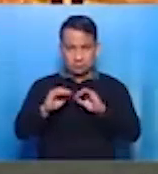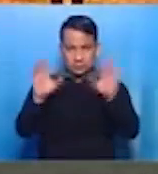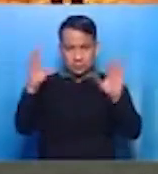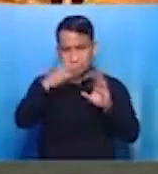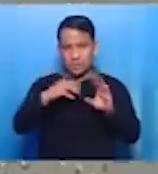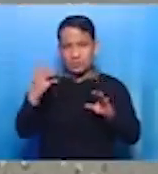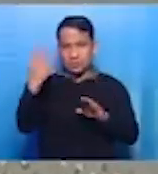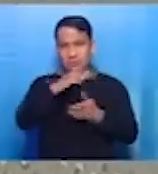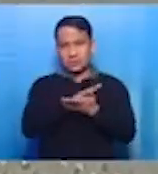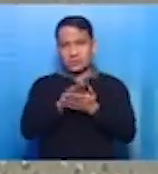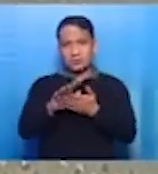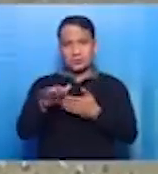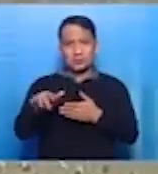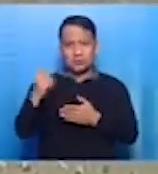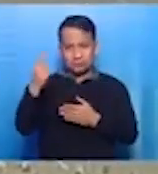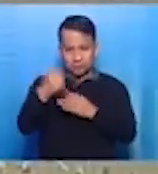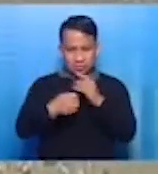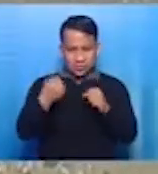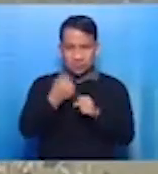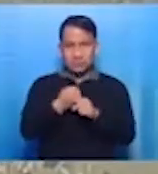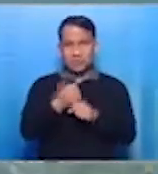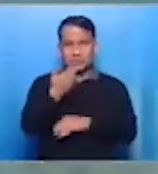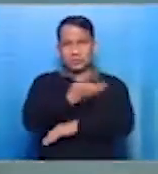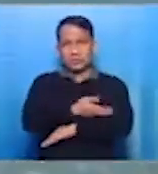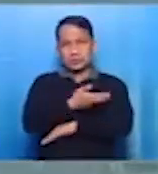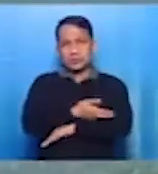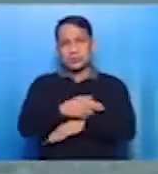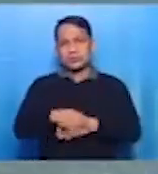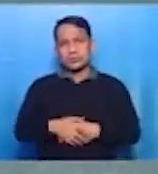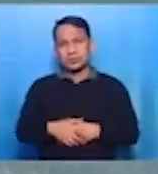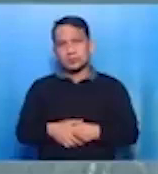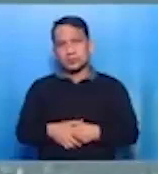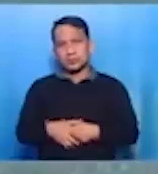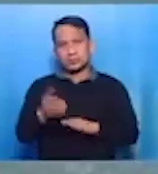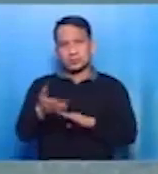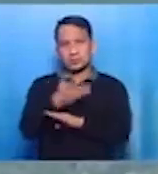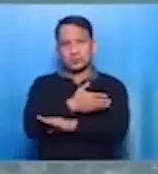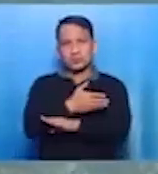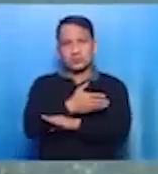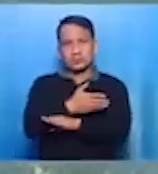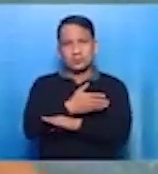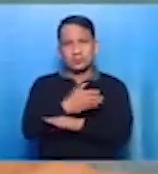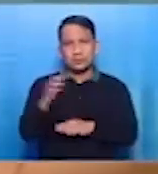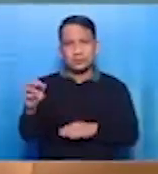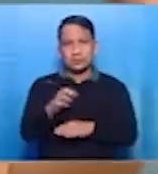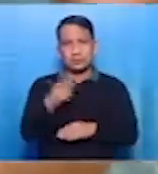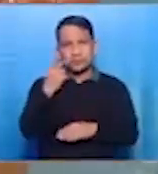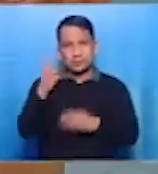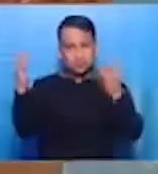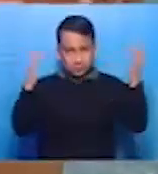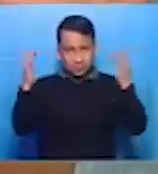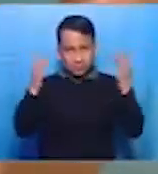ang malinis na dagat na halos isang taon ding nagpahinga. We were here before the COVID time. Normally, ang